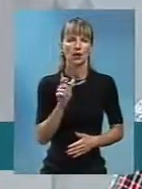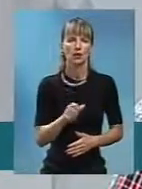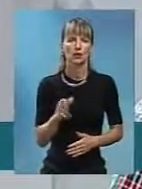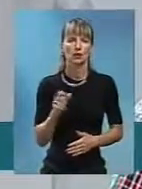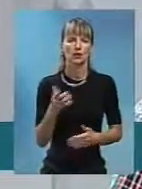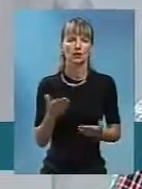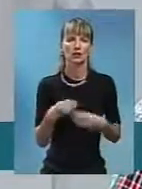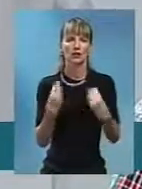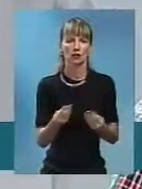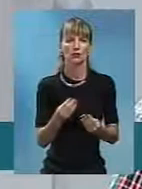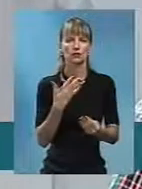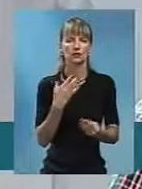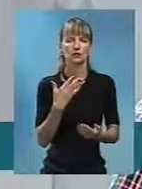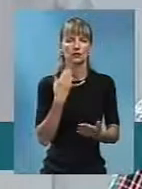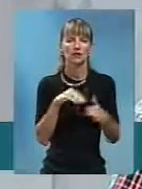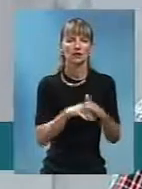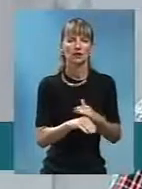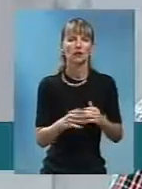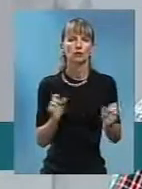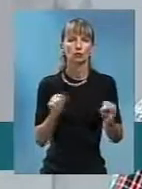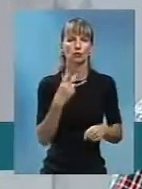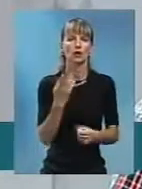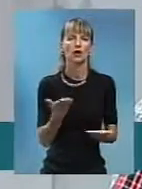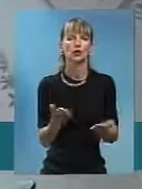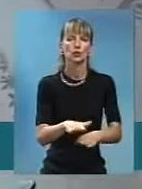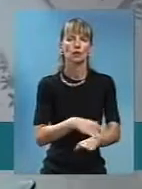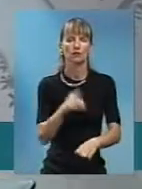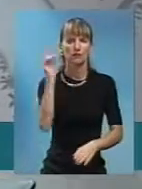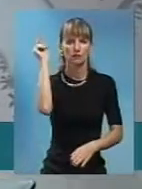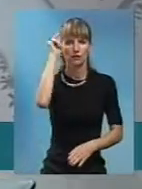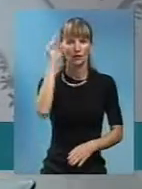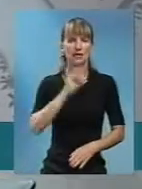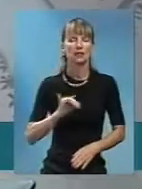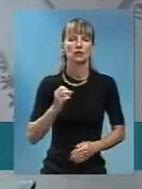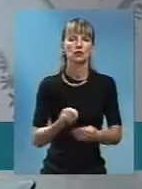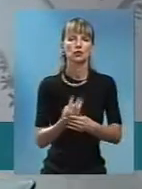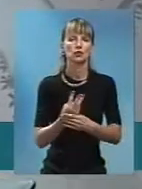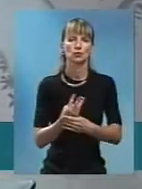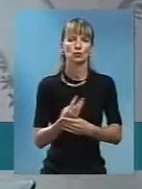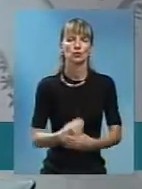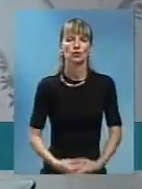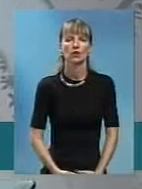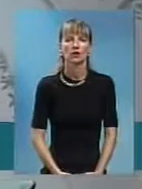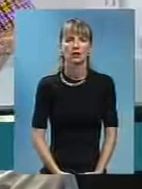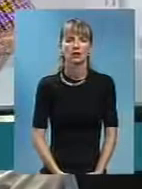цьому просторі це можна побачити. Як довго ви вивчали історію тризубу?